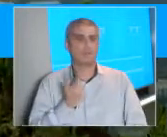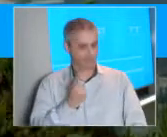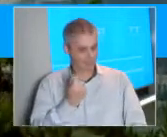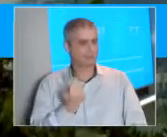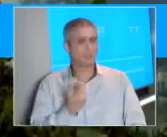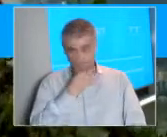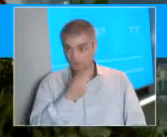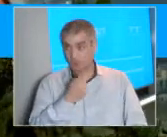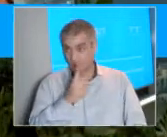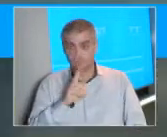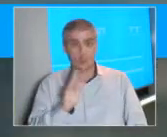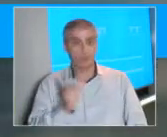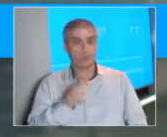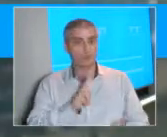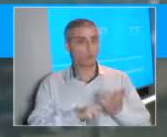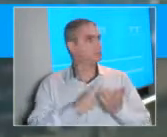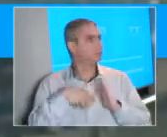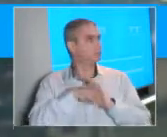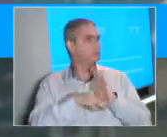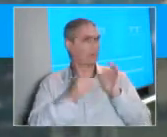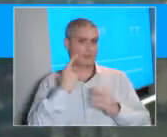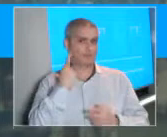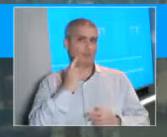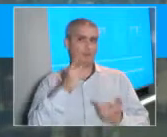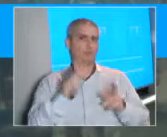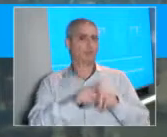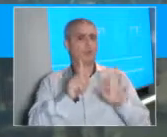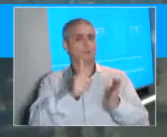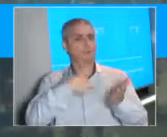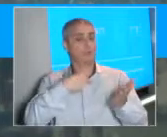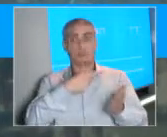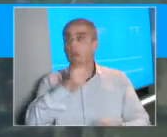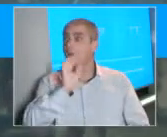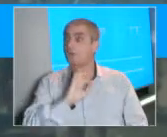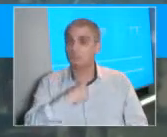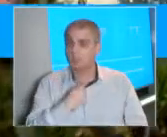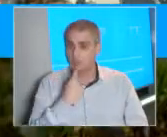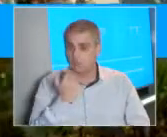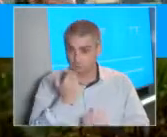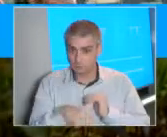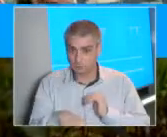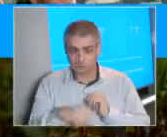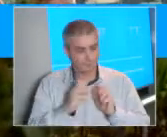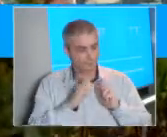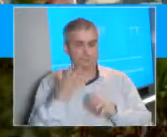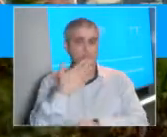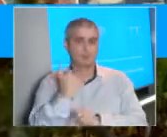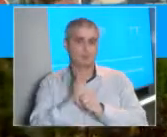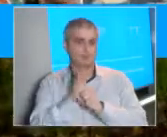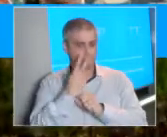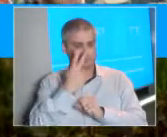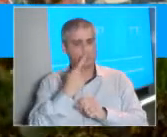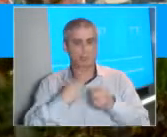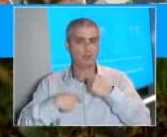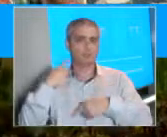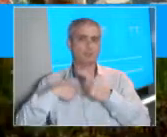מחיר. את שואל אותי אם אני חושב שהכל שמה, מוצדק. בסדר הדין הפלילי, עדיין, יש לזה סעיף, זה סחיטה באיומים. ועדיין, אני אגיד, בסוף, בלונגרן, מדינה מנהלים, הסתכלות